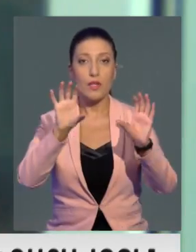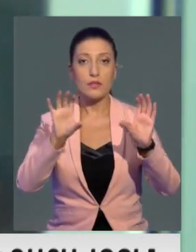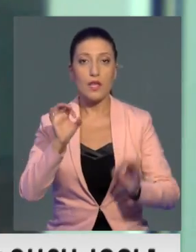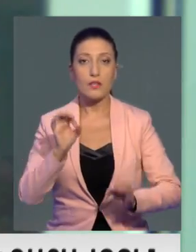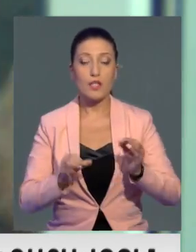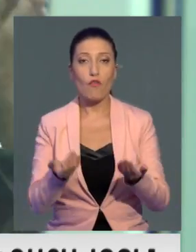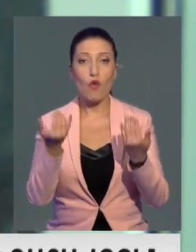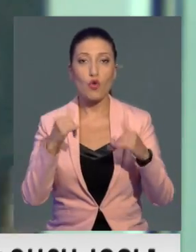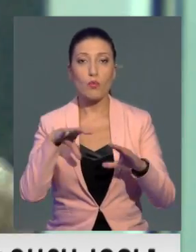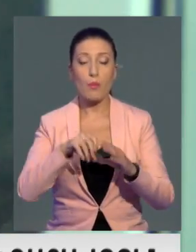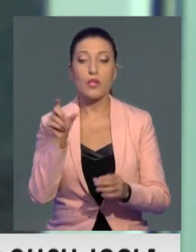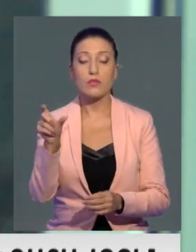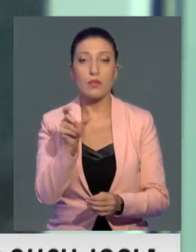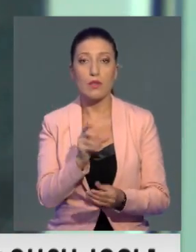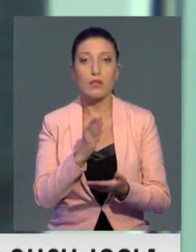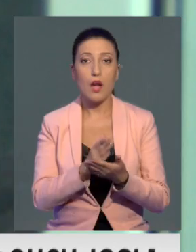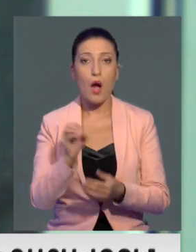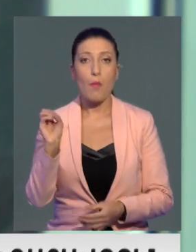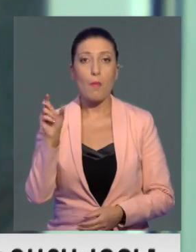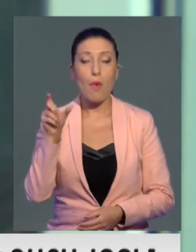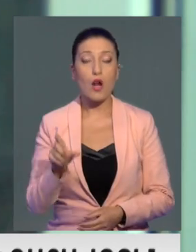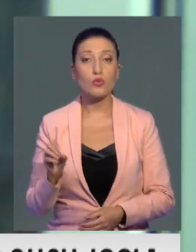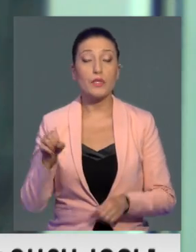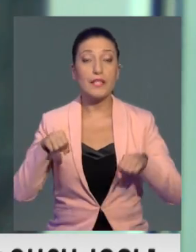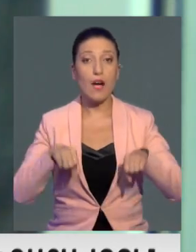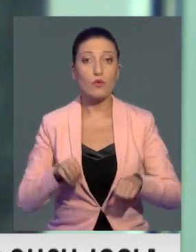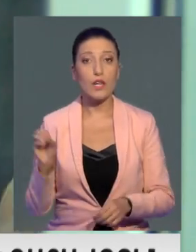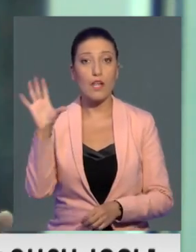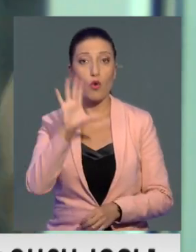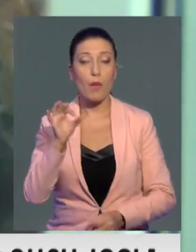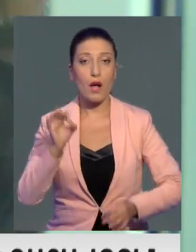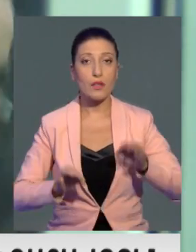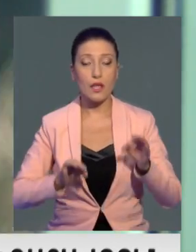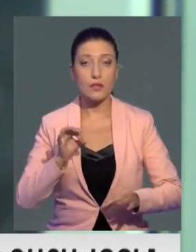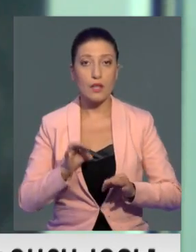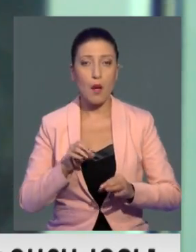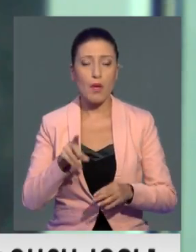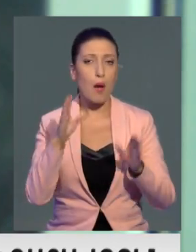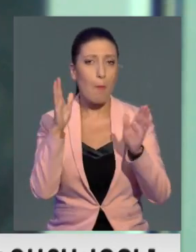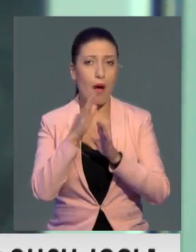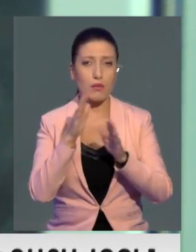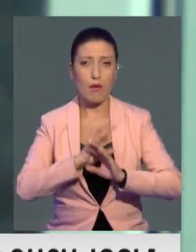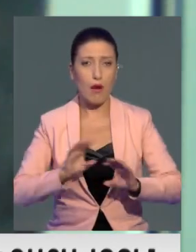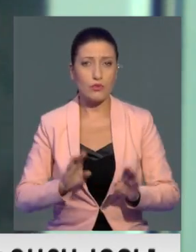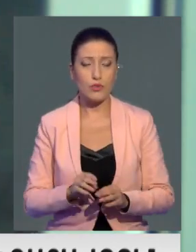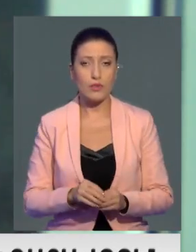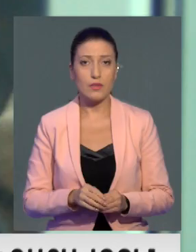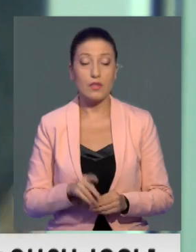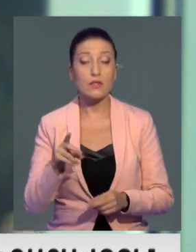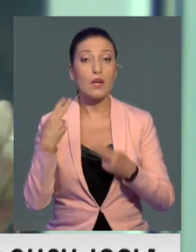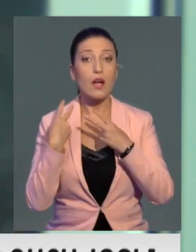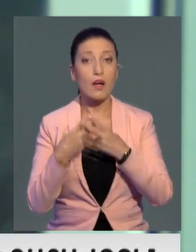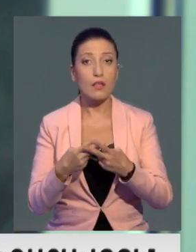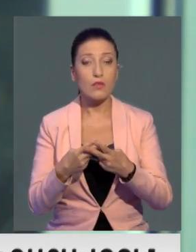մեջ հղում է տրված նաև մարդու իրավունքների եվրոպական դատարանի նախադեպին, բայց ոչ թե պատահական նախադեպի, այլ